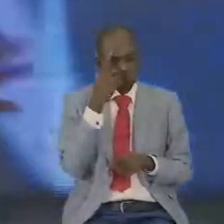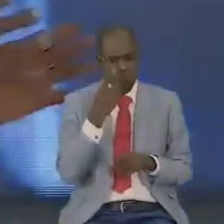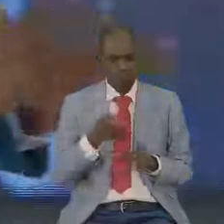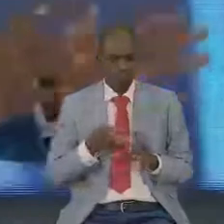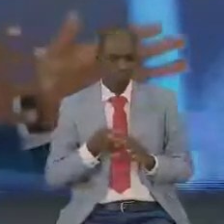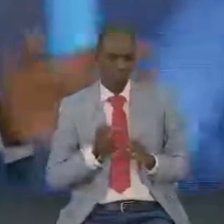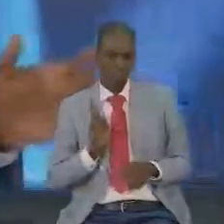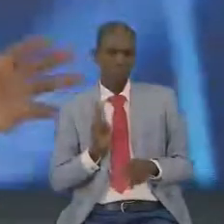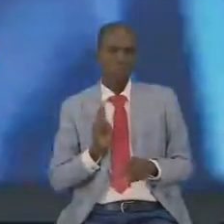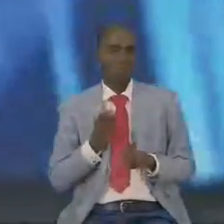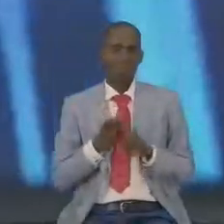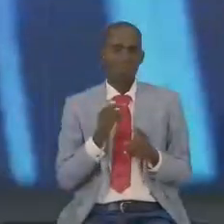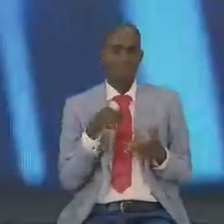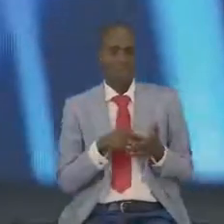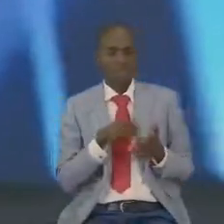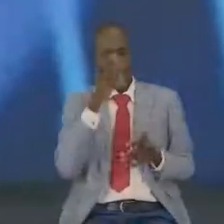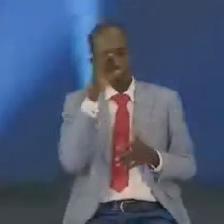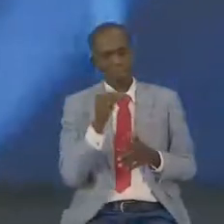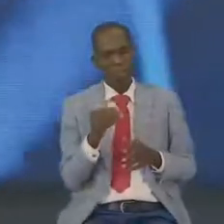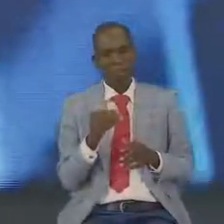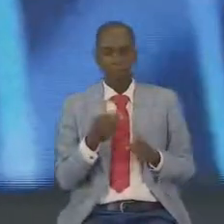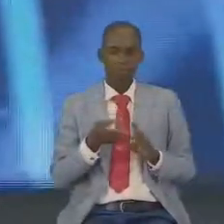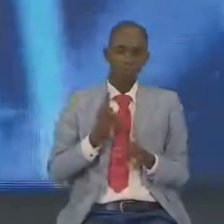Et vous vous détachez de Mara.